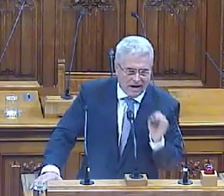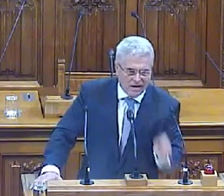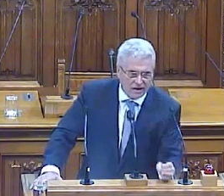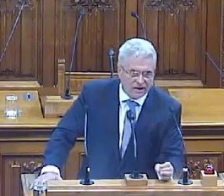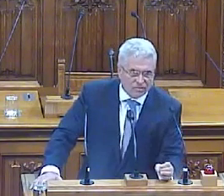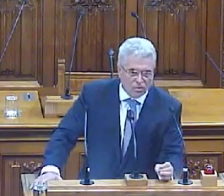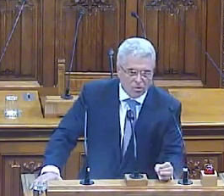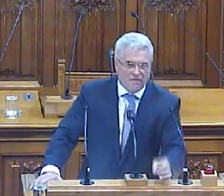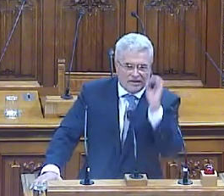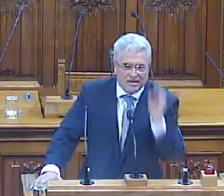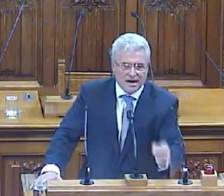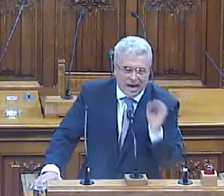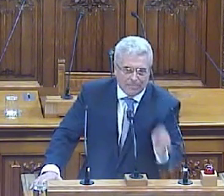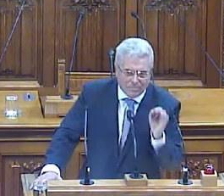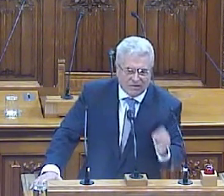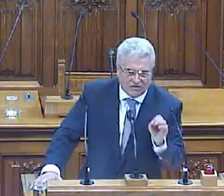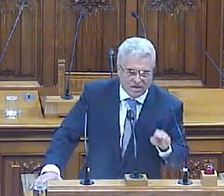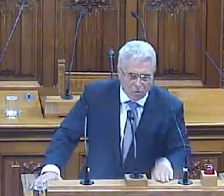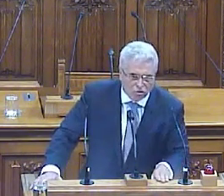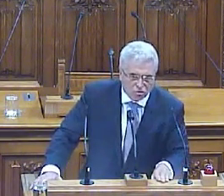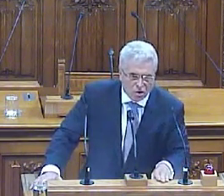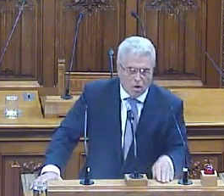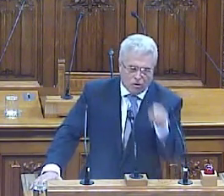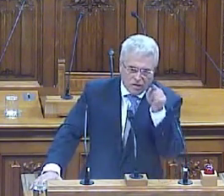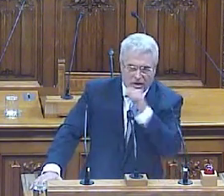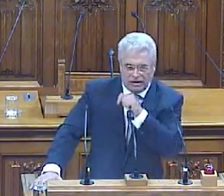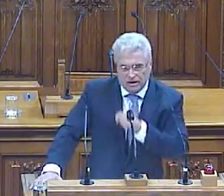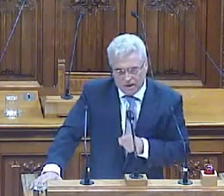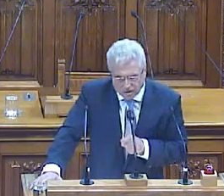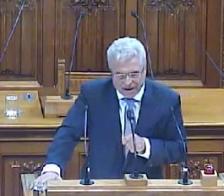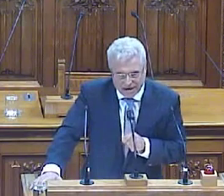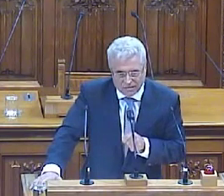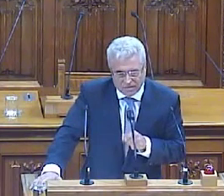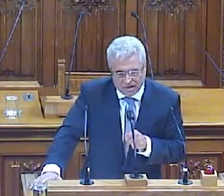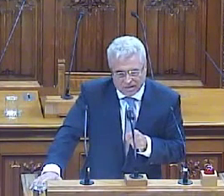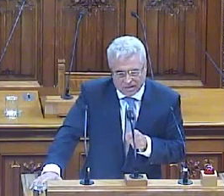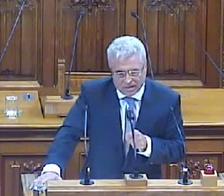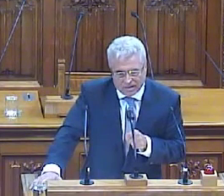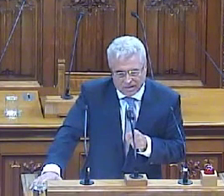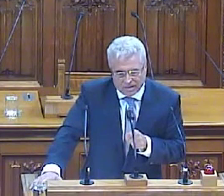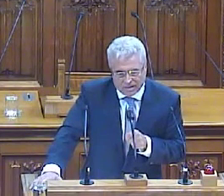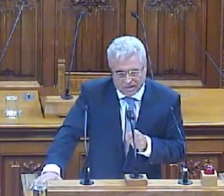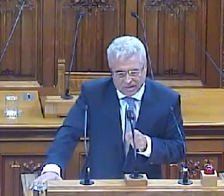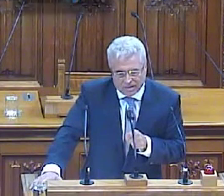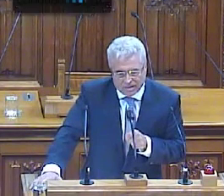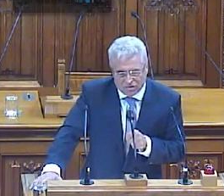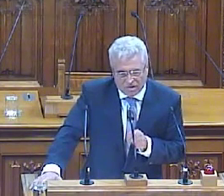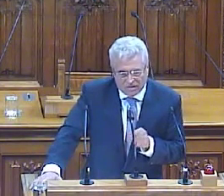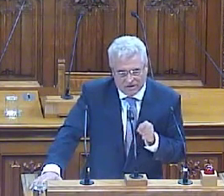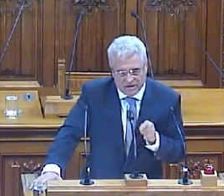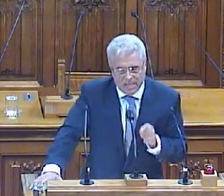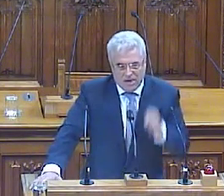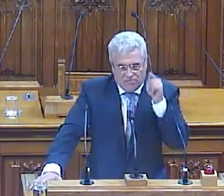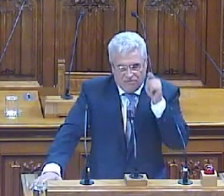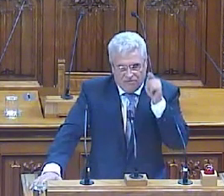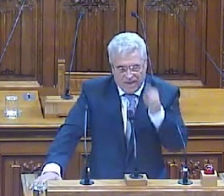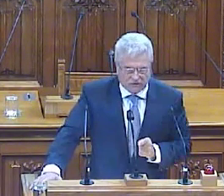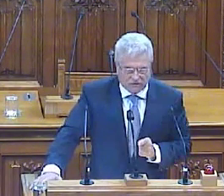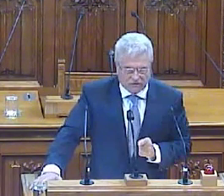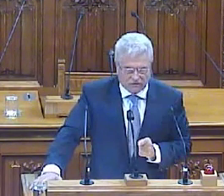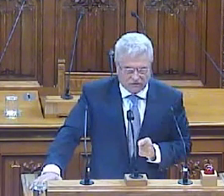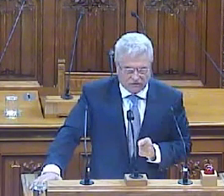die Generaldirektion, weil die haben das gewusst. Und ich kann Ihnen heute eines sagen, Frau Stadträtin,